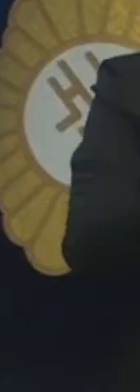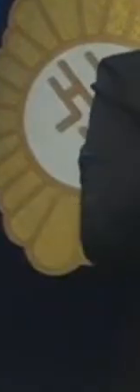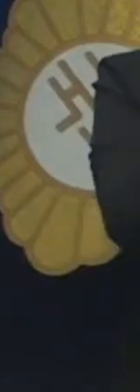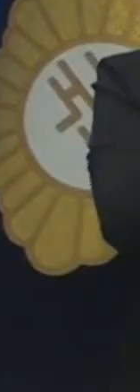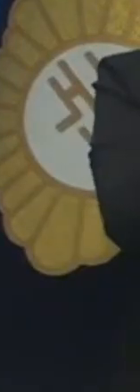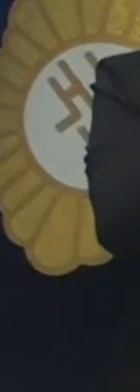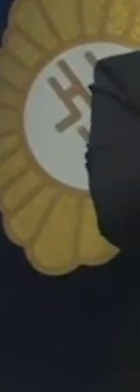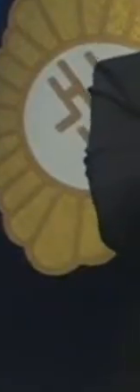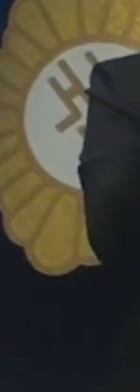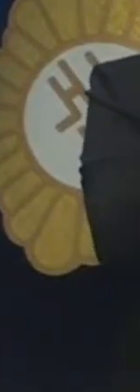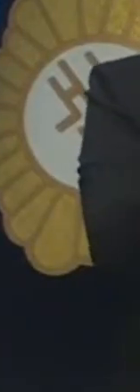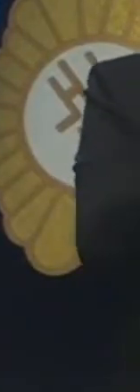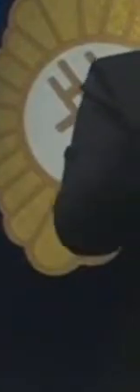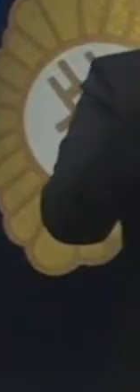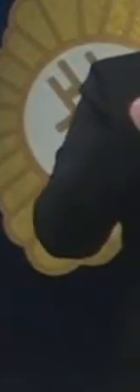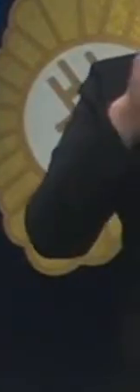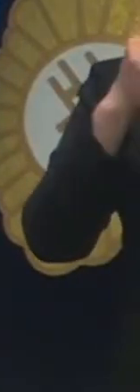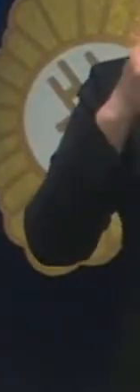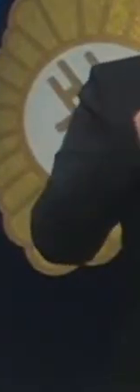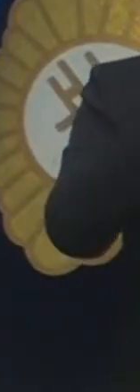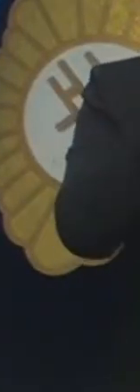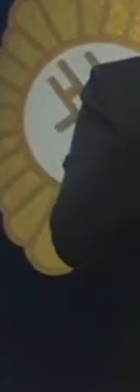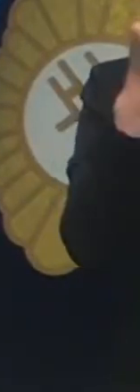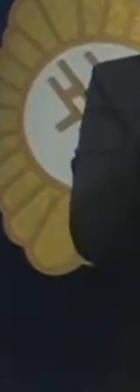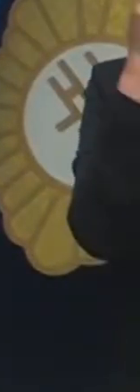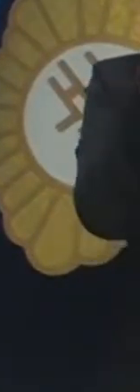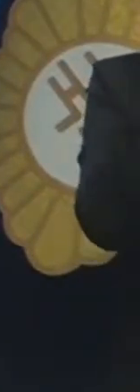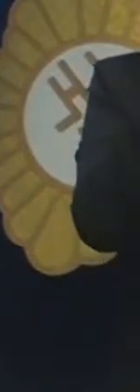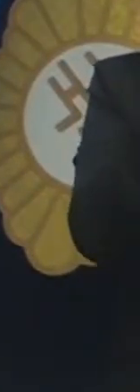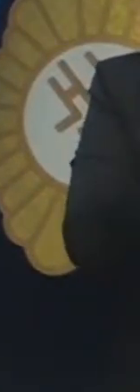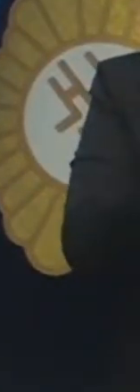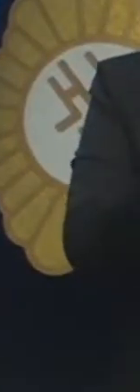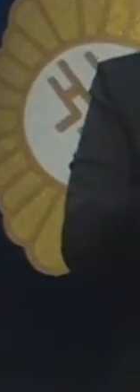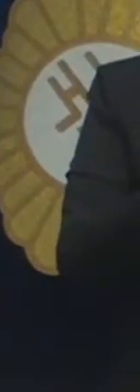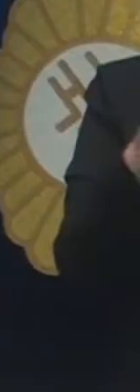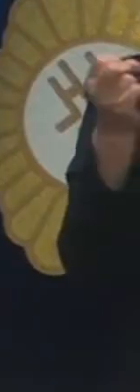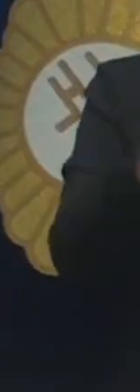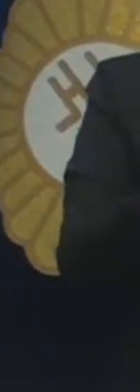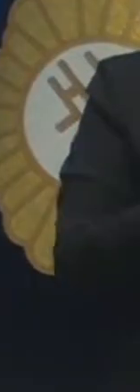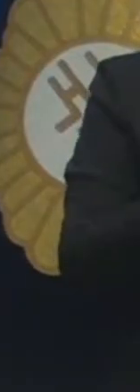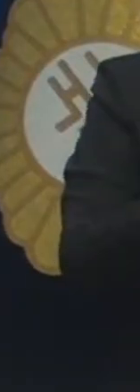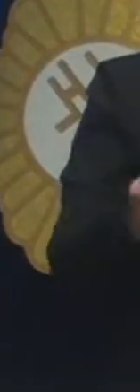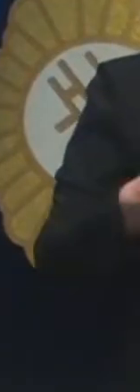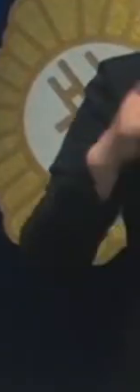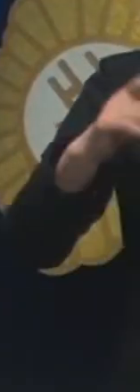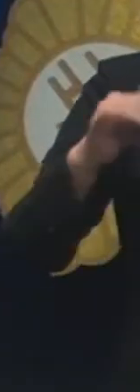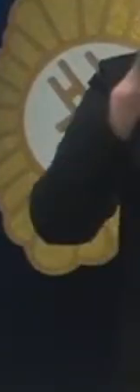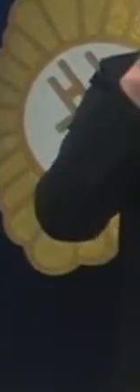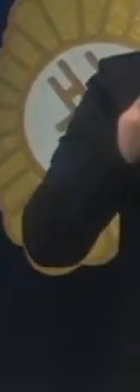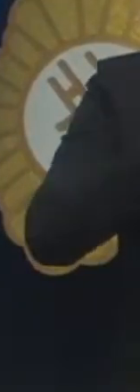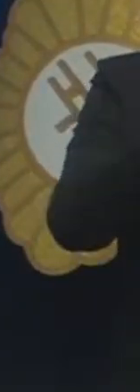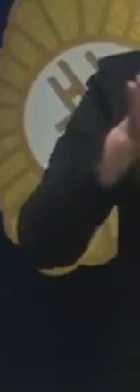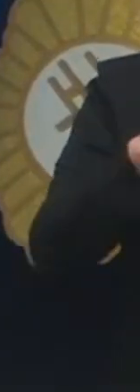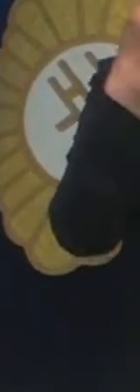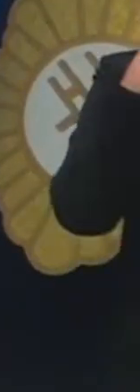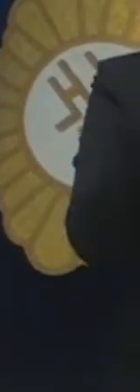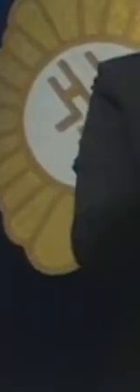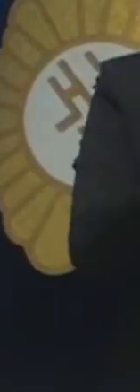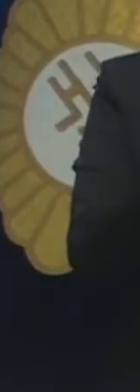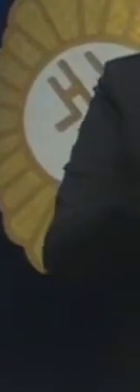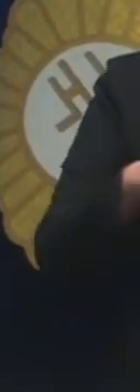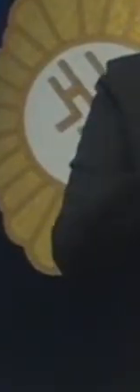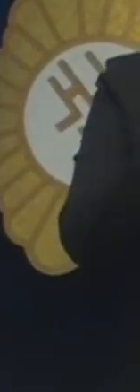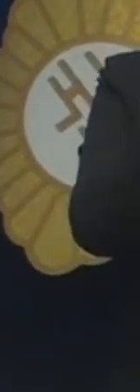청문회가 개최되어 MBK에 대한 진상이 낱낱이 밝혀지고 노동자와 지역 경제를 지키기 위한